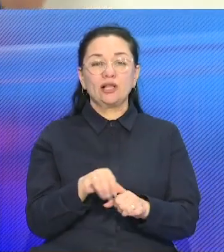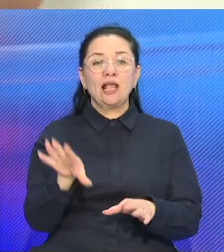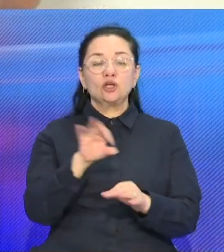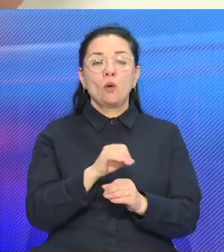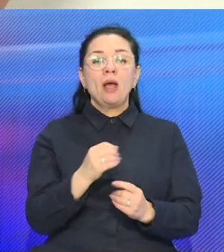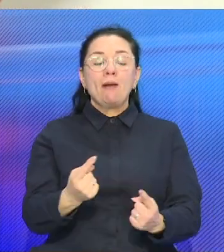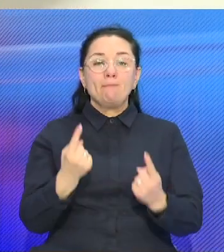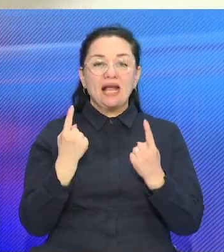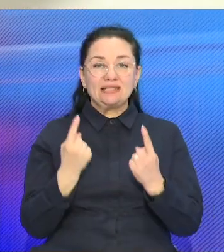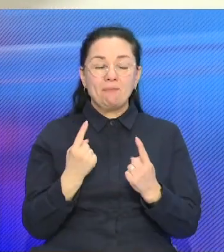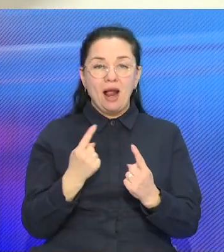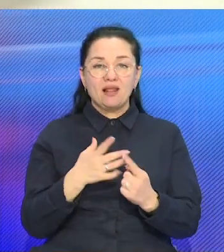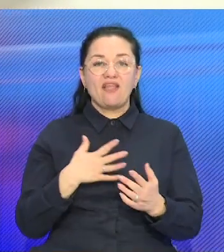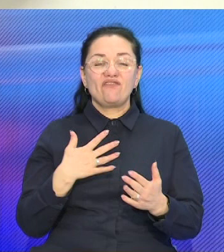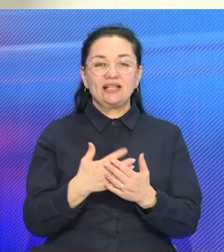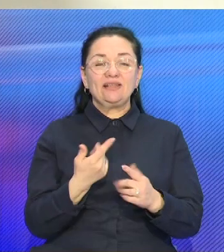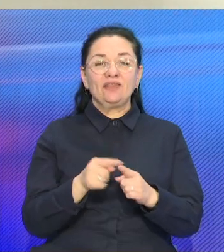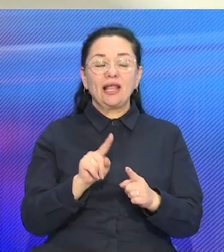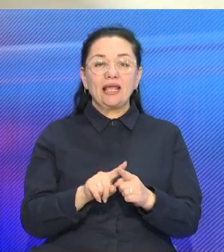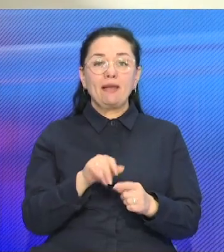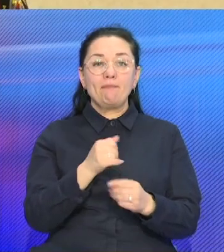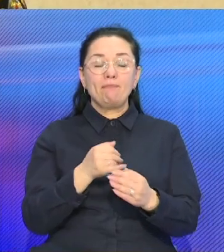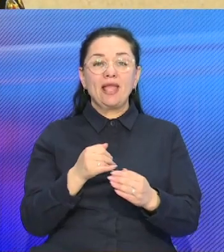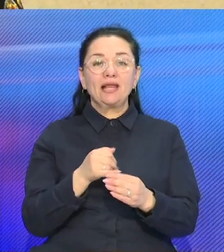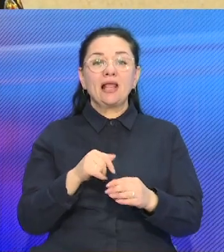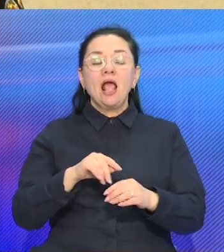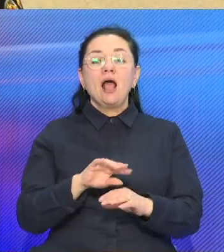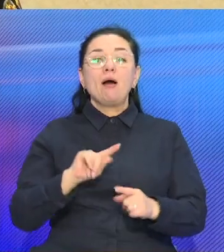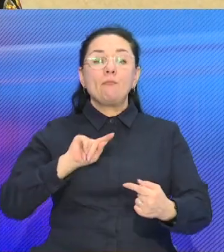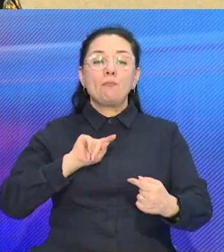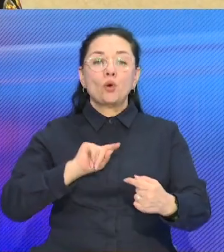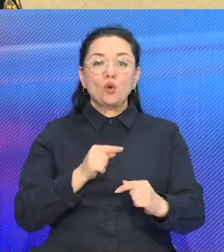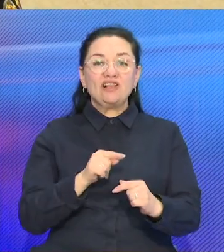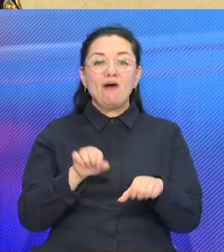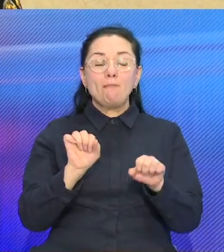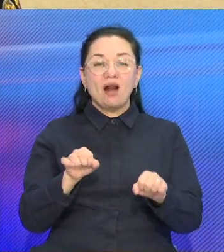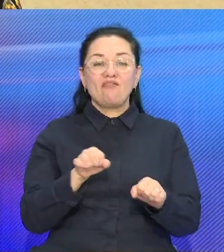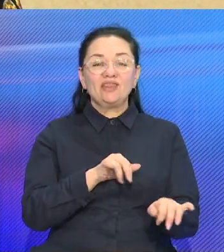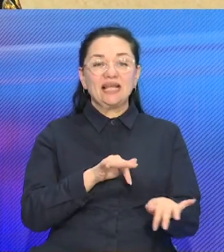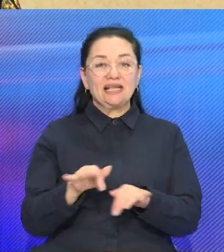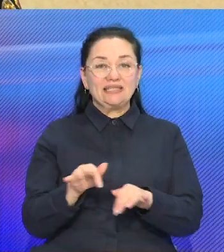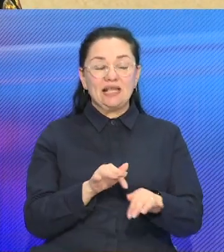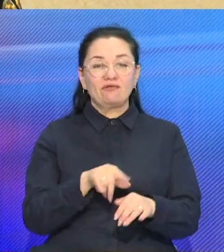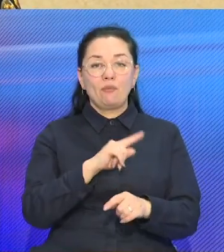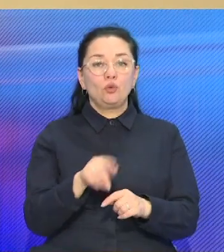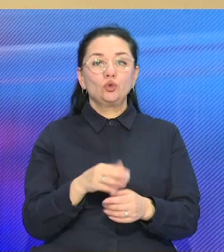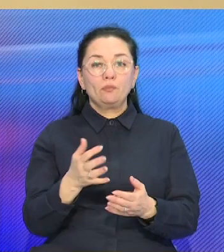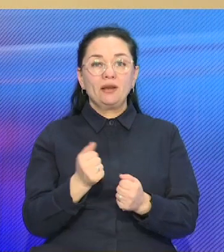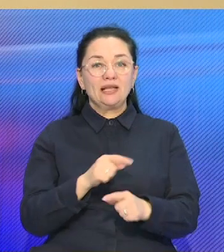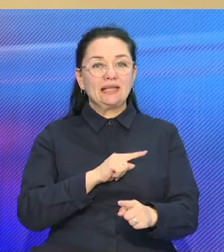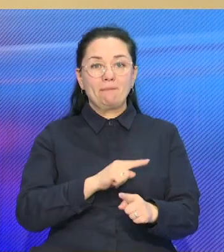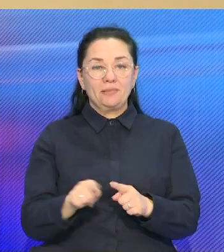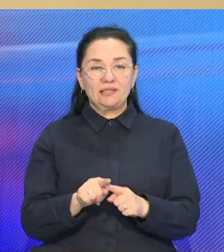максімальна эфектыўна. У выпадку стварэння перадумоў для ўчынення супрацьпраўных дзеянняў будуць прыменены аператыўныя меры.